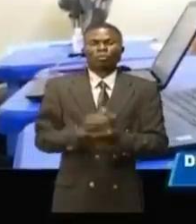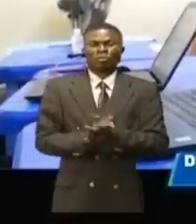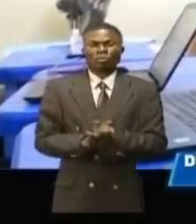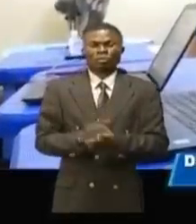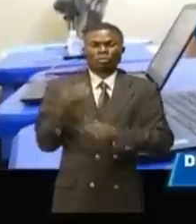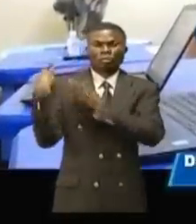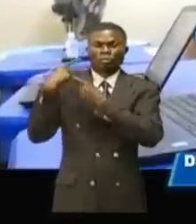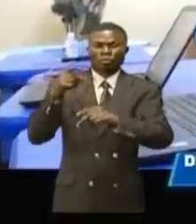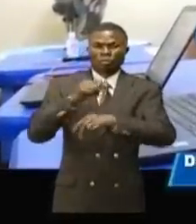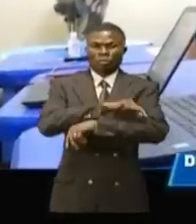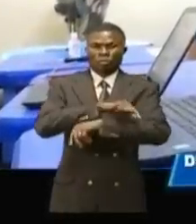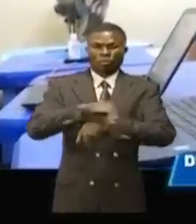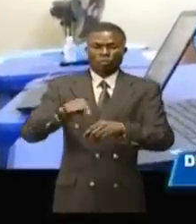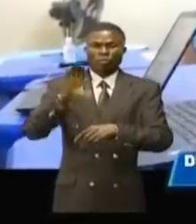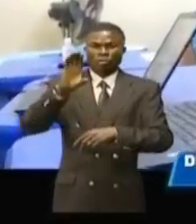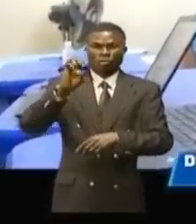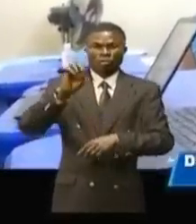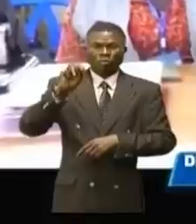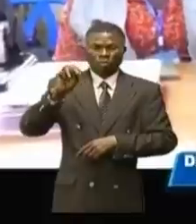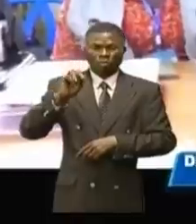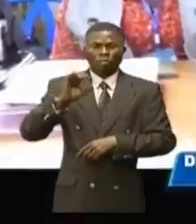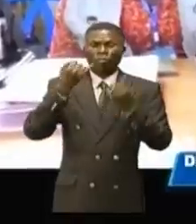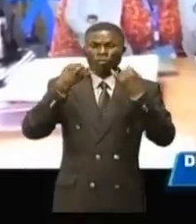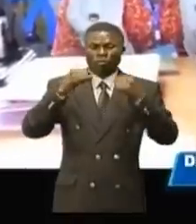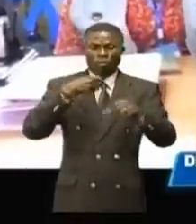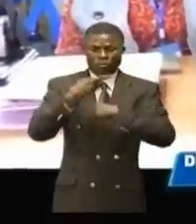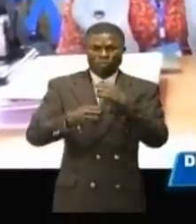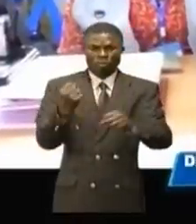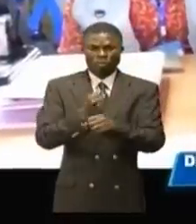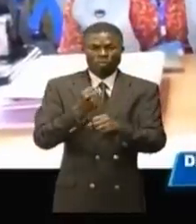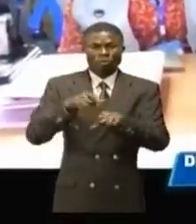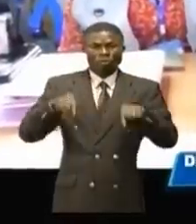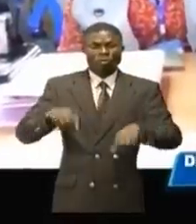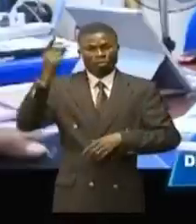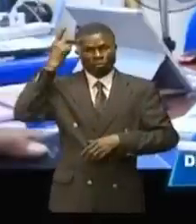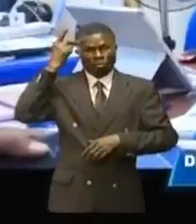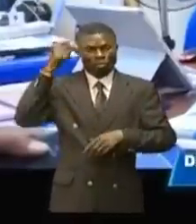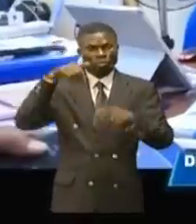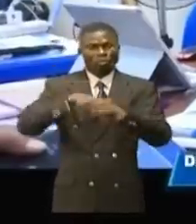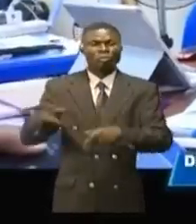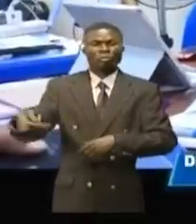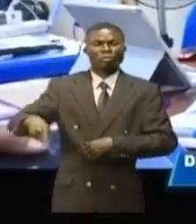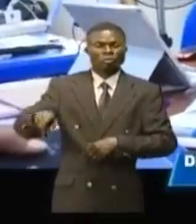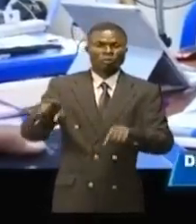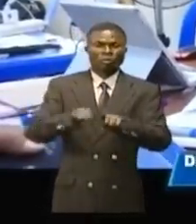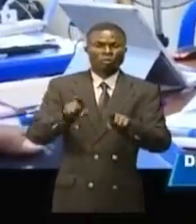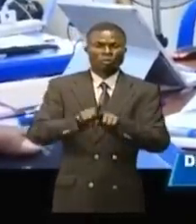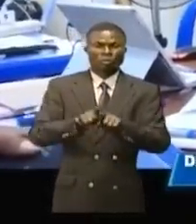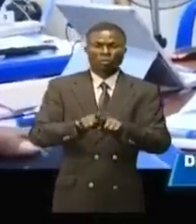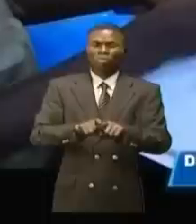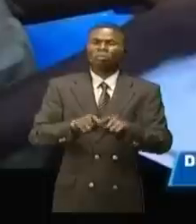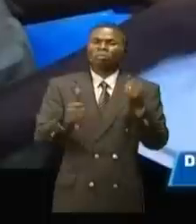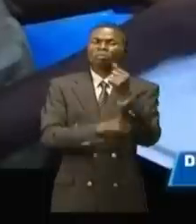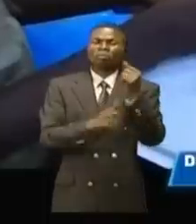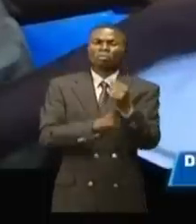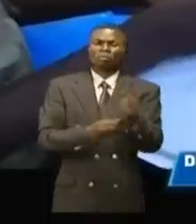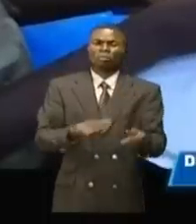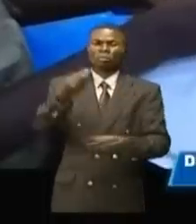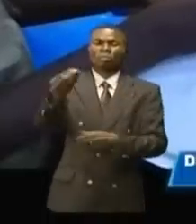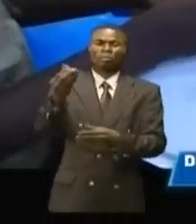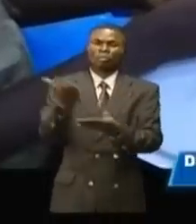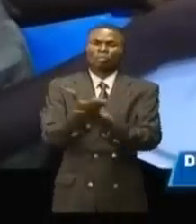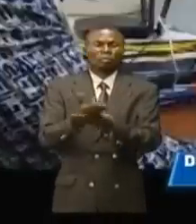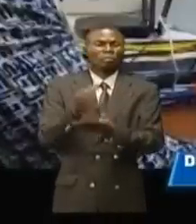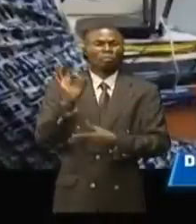Commission électorale nationale indépendante a lancé cette opération, à Kinshasa comme dans les provinces, on enregistre moins de retraits des formulaires